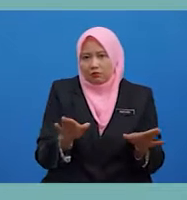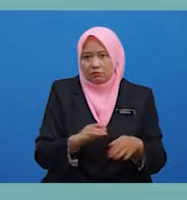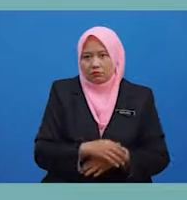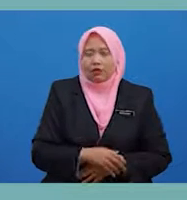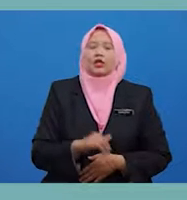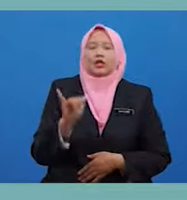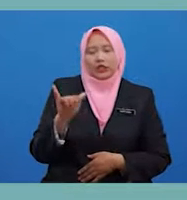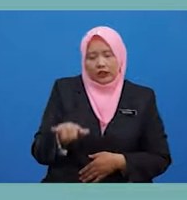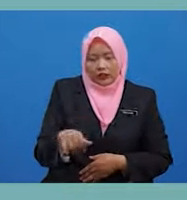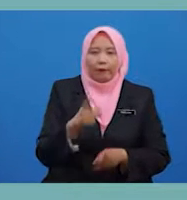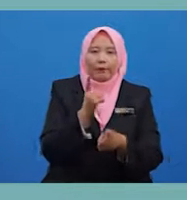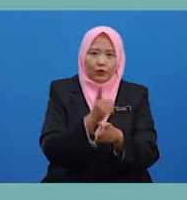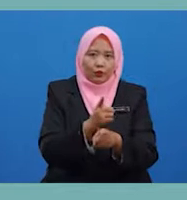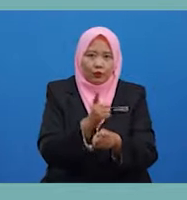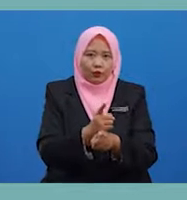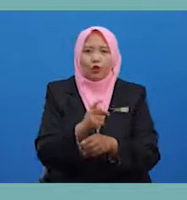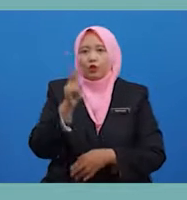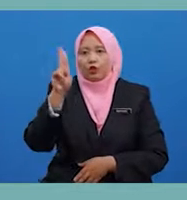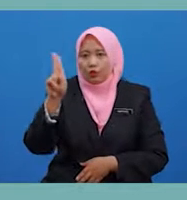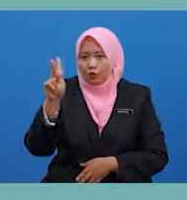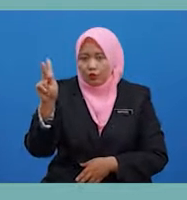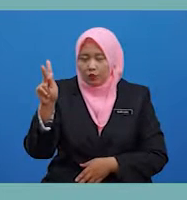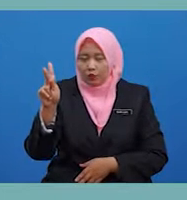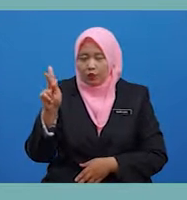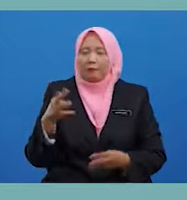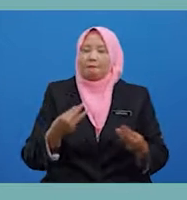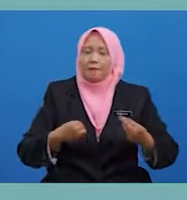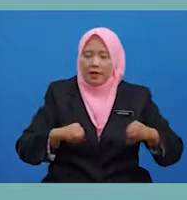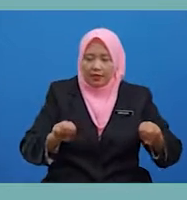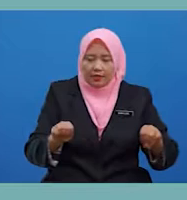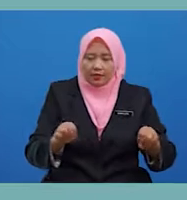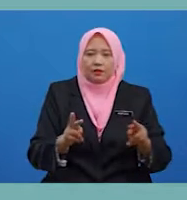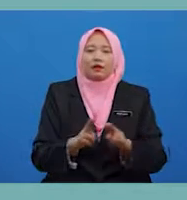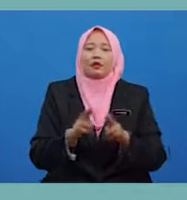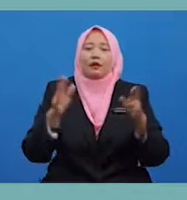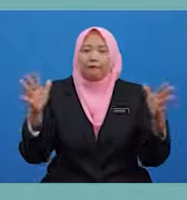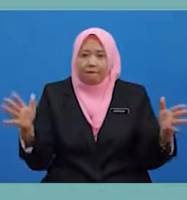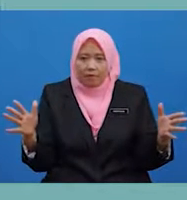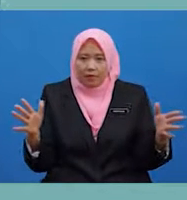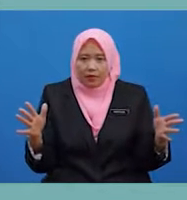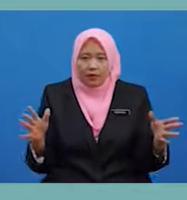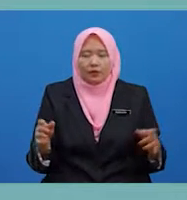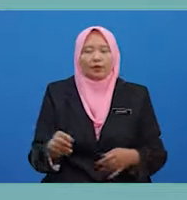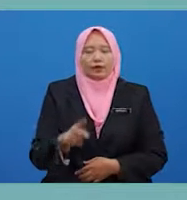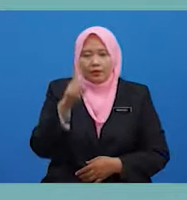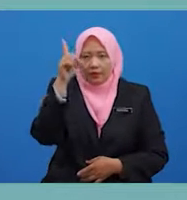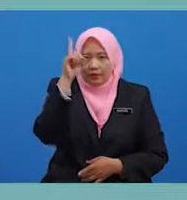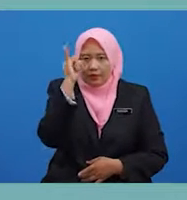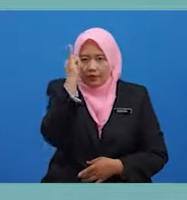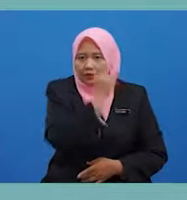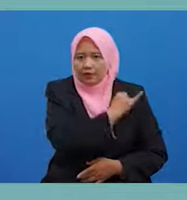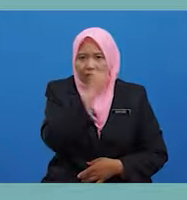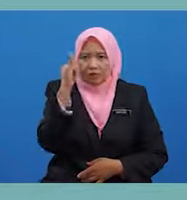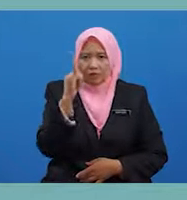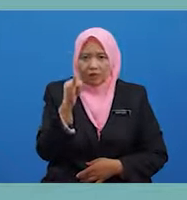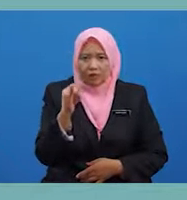Ya, betul. United Kingdom masih paling ramai atau paling tinggi, manakala Itali pula tetap paling